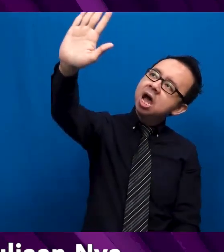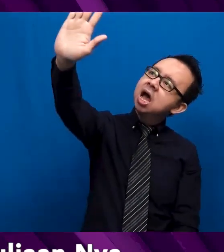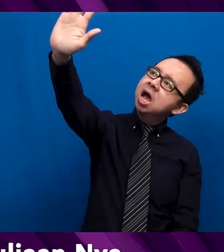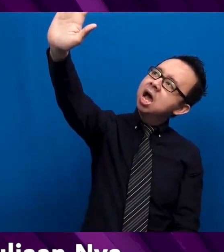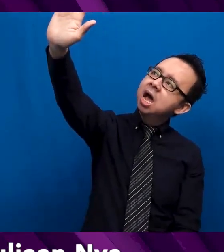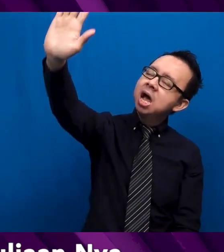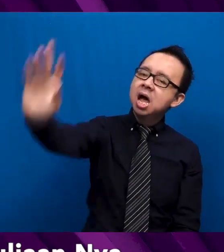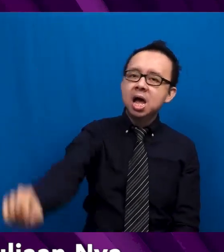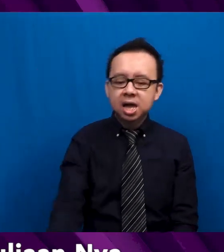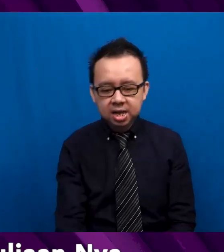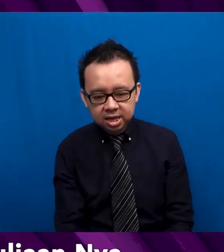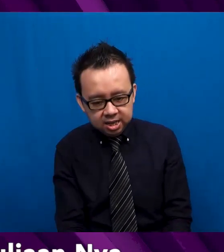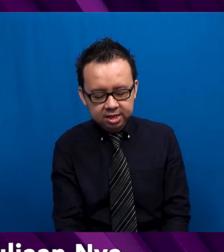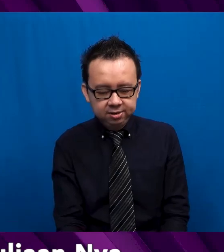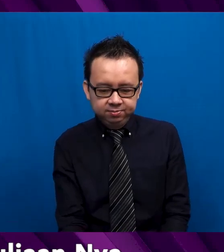kemuliaannya,